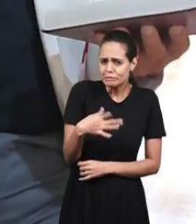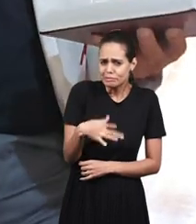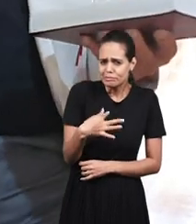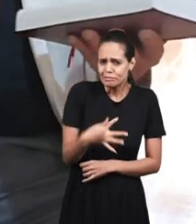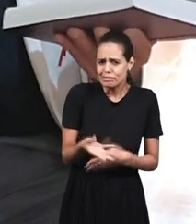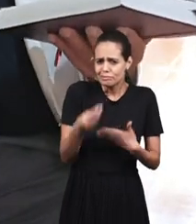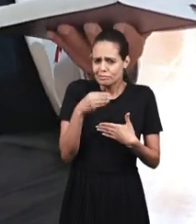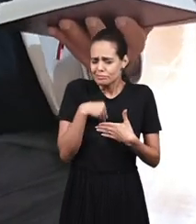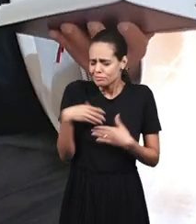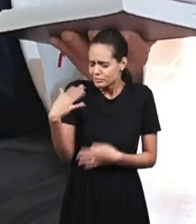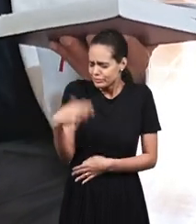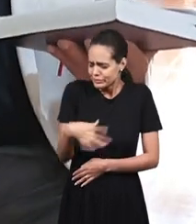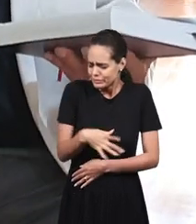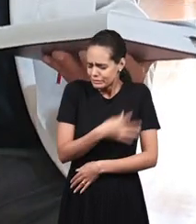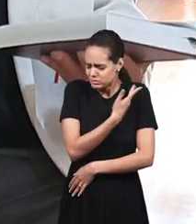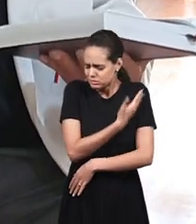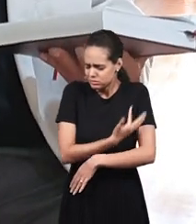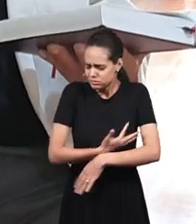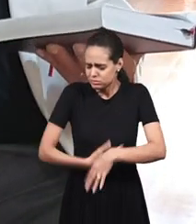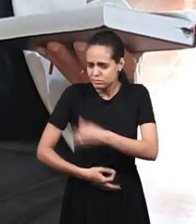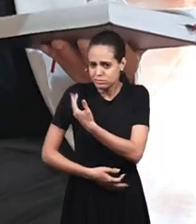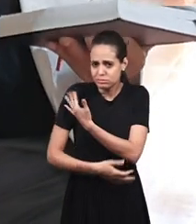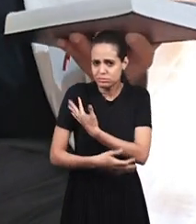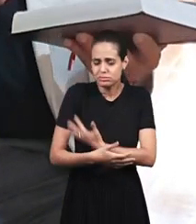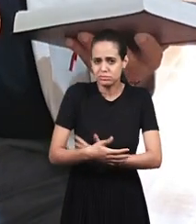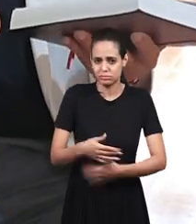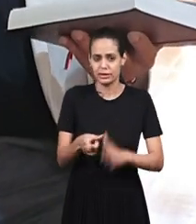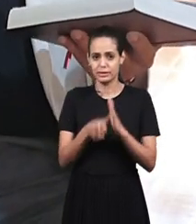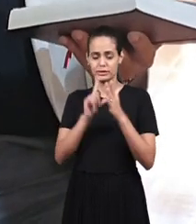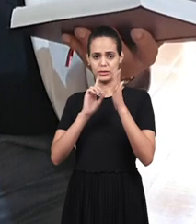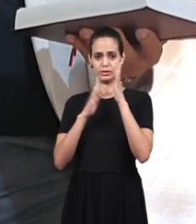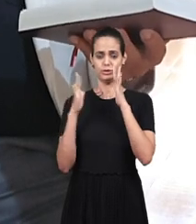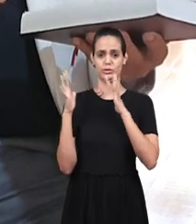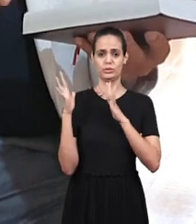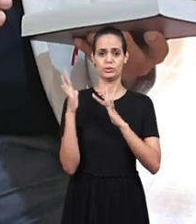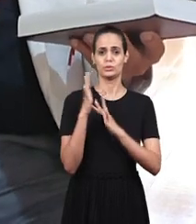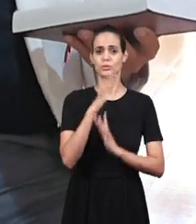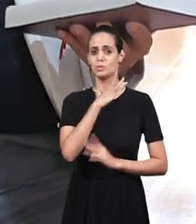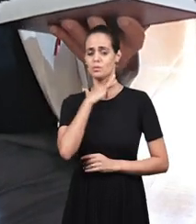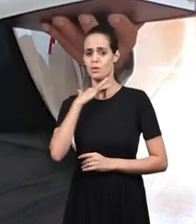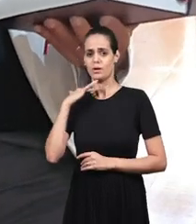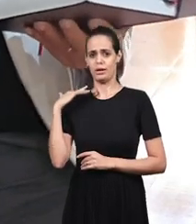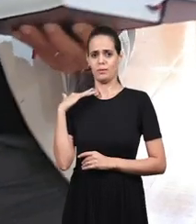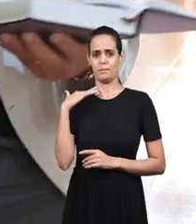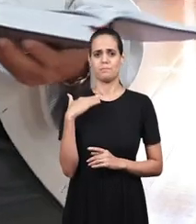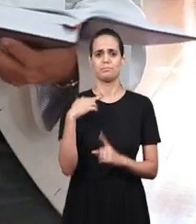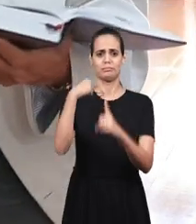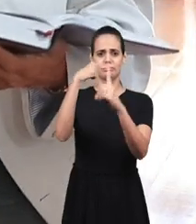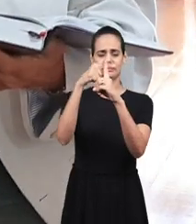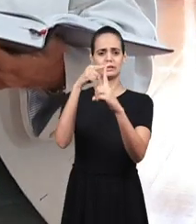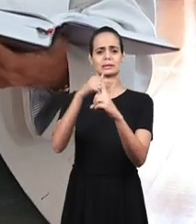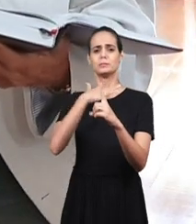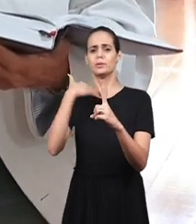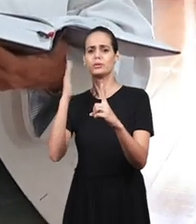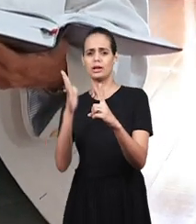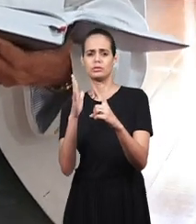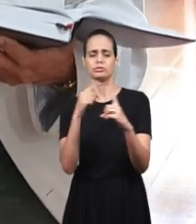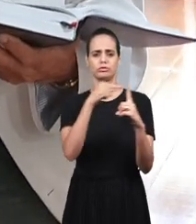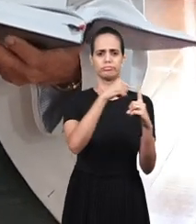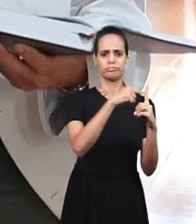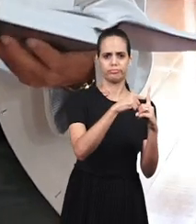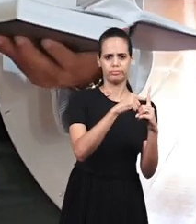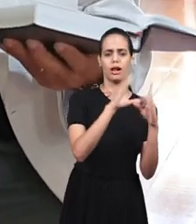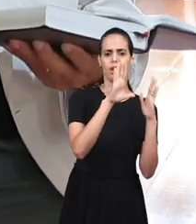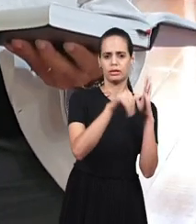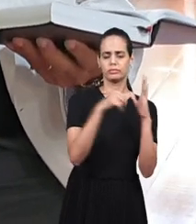donc l'écraser en les rendant infirmes. Il était malade quand il est allé au calvaire. Il est mort avant